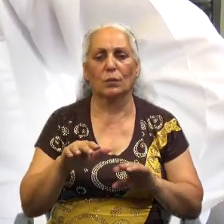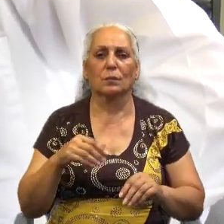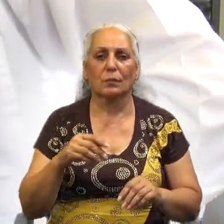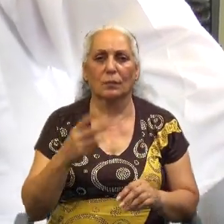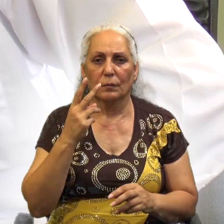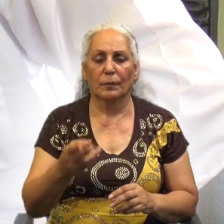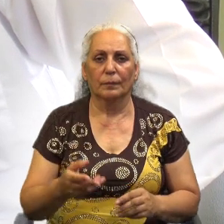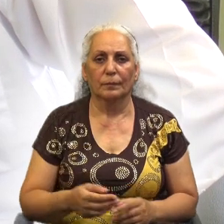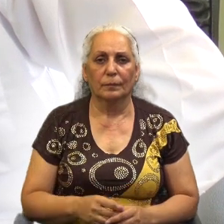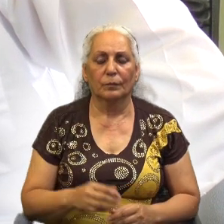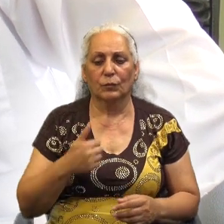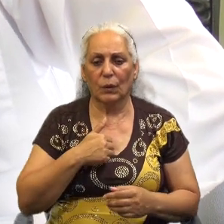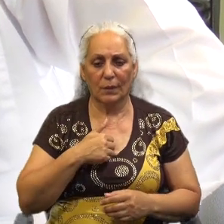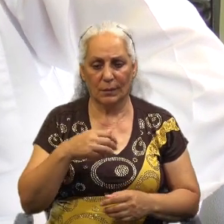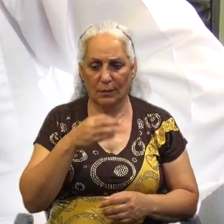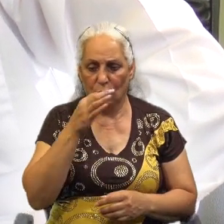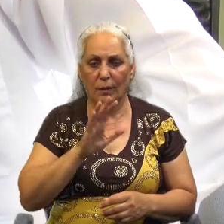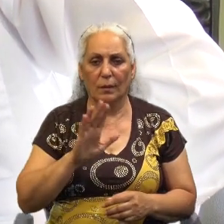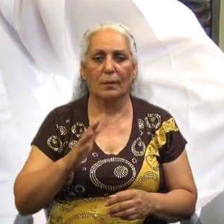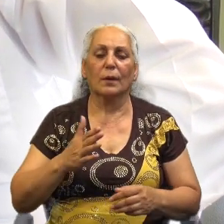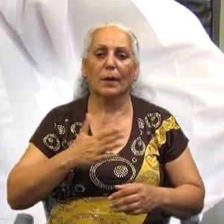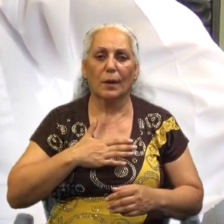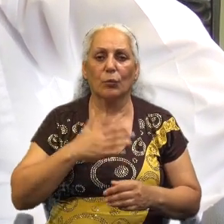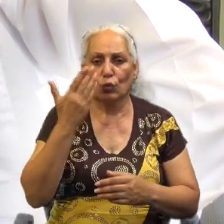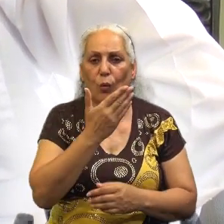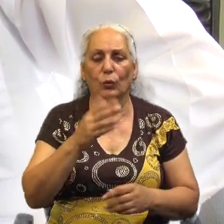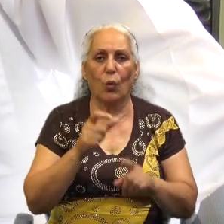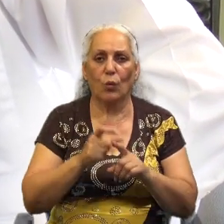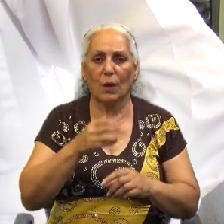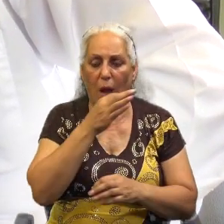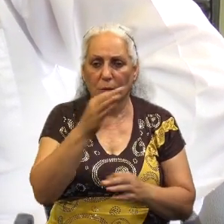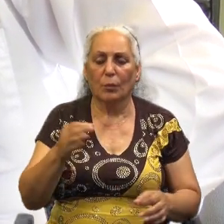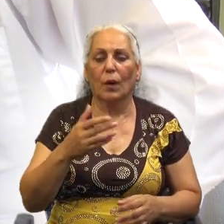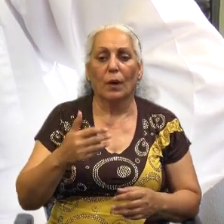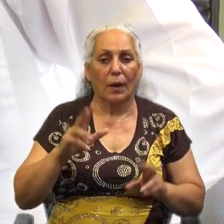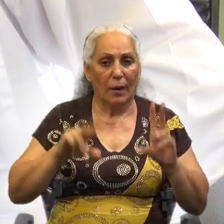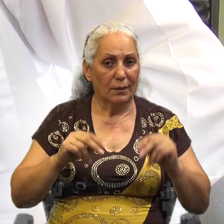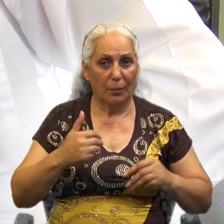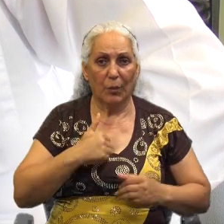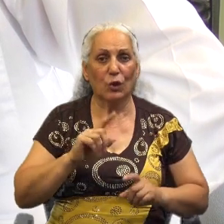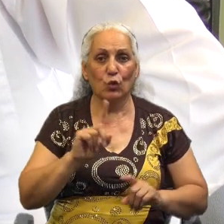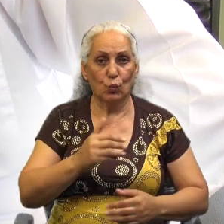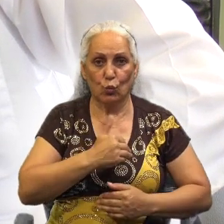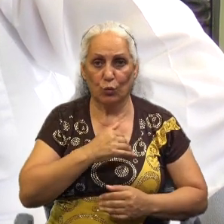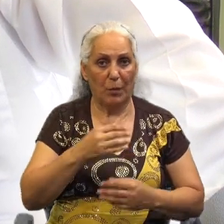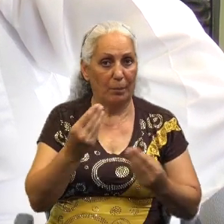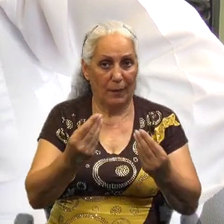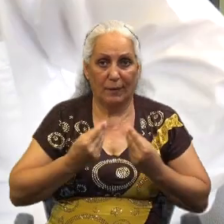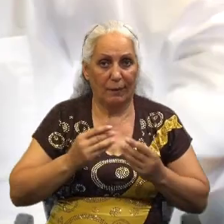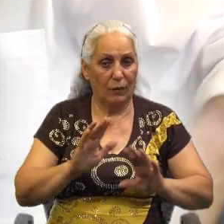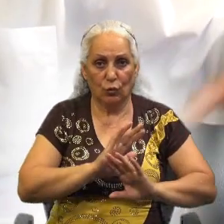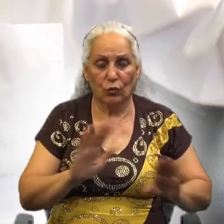խոսք չեմ ասում, ժողովրդի խոսքն եմ ասում, եթե մեր ուզած չէ լավ, արդեն ժողովրդի մոտ պրակտիկ բողոքելու ձև